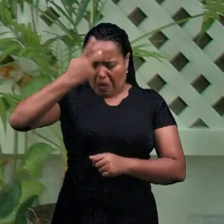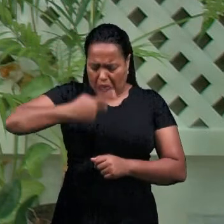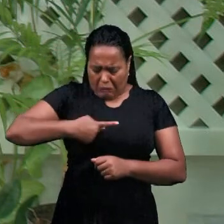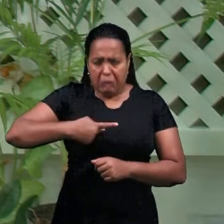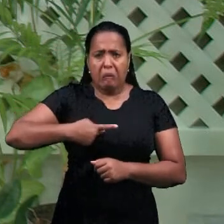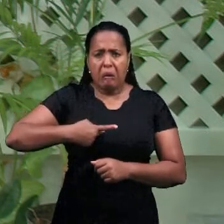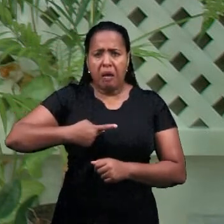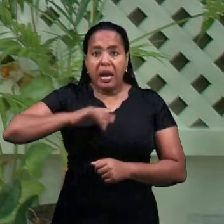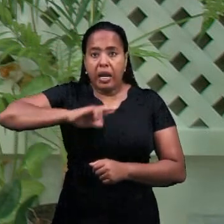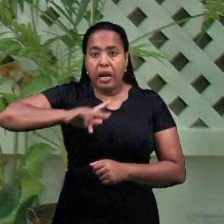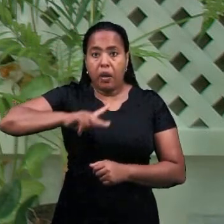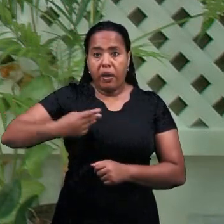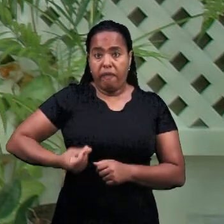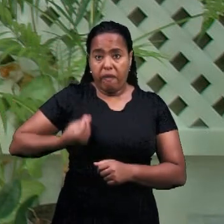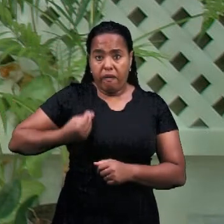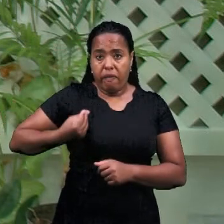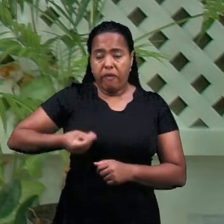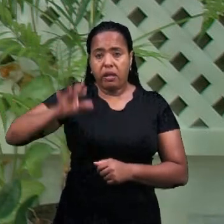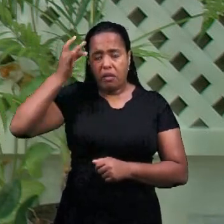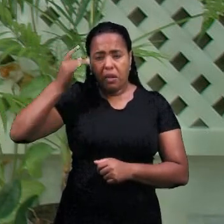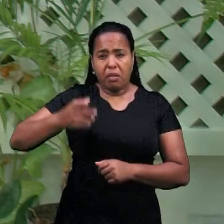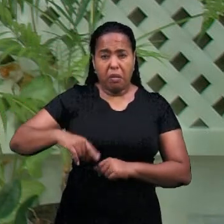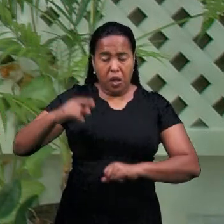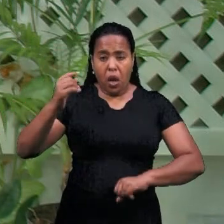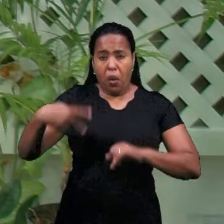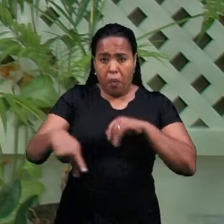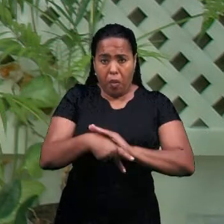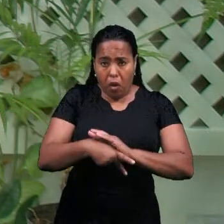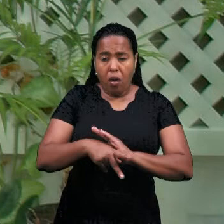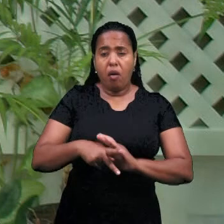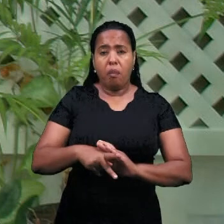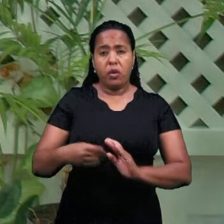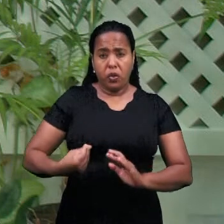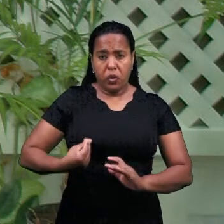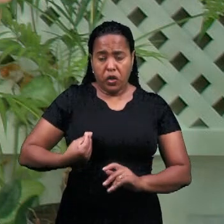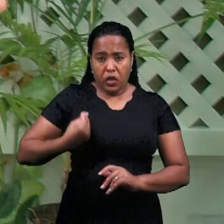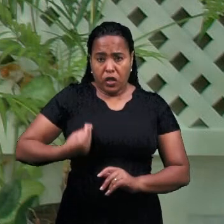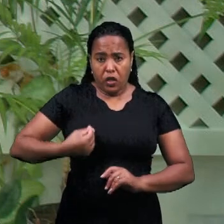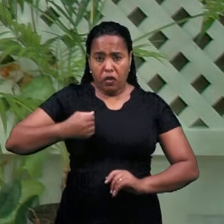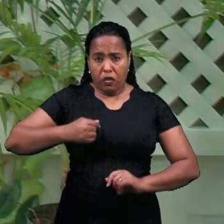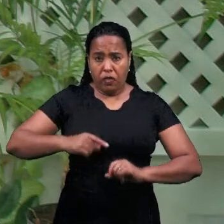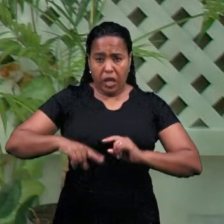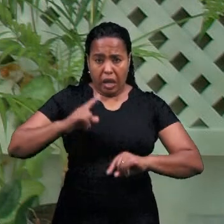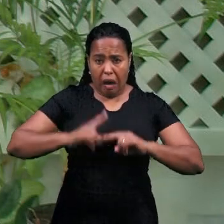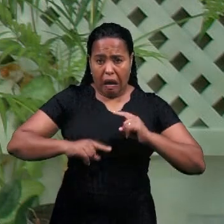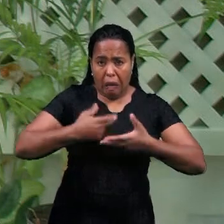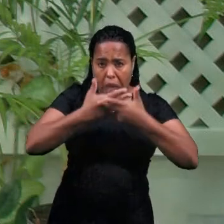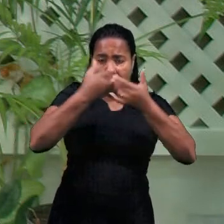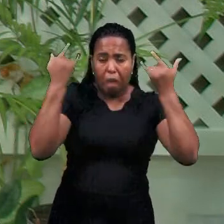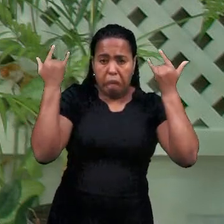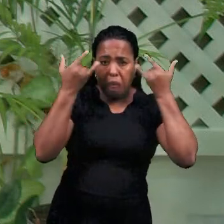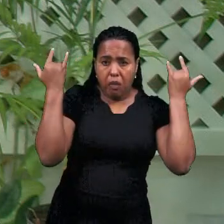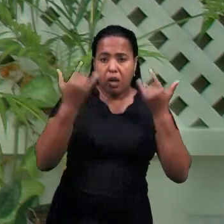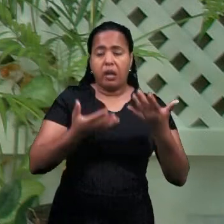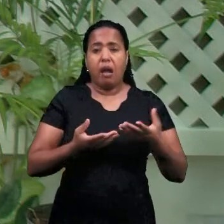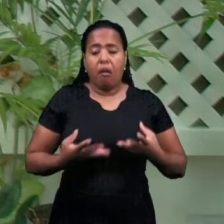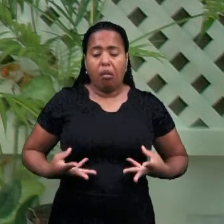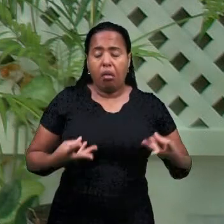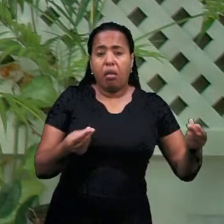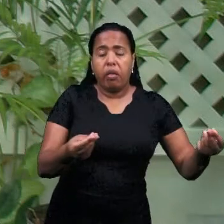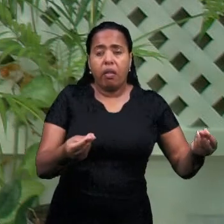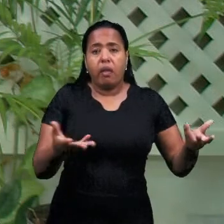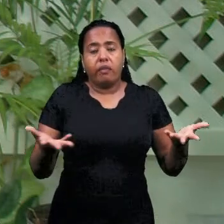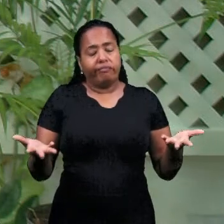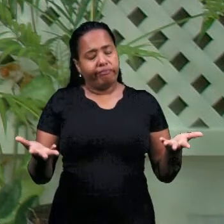vie spirituelle, mais c'est pour la vie matérielle, et pour dépenser avec la chair, ça c'est une autre chose. Mes